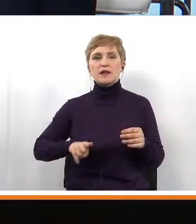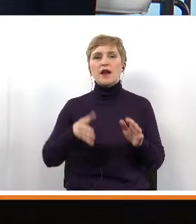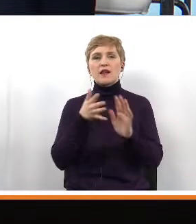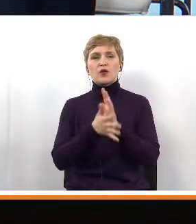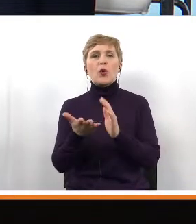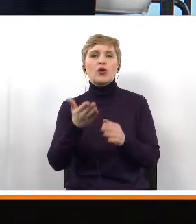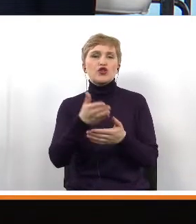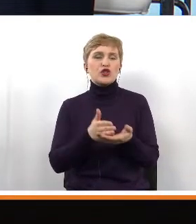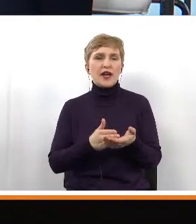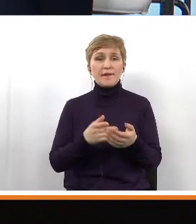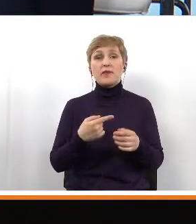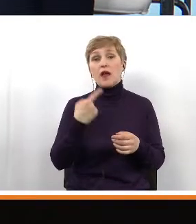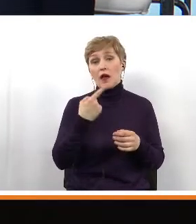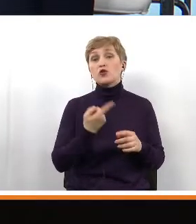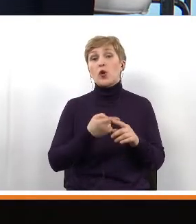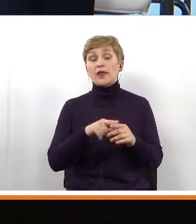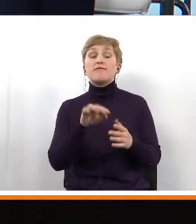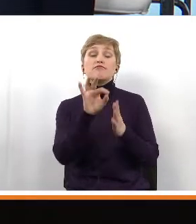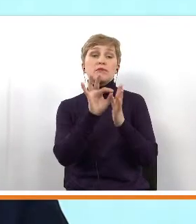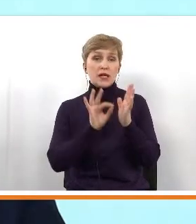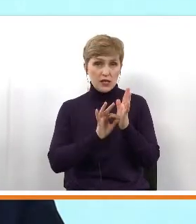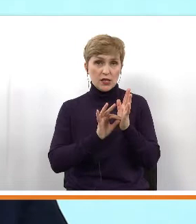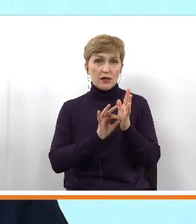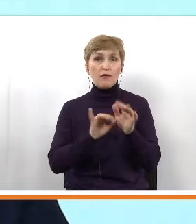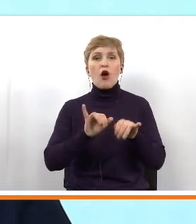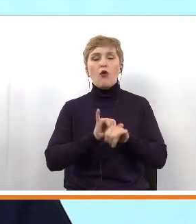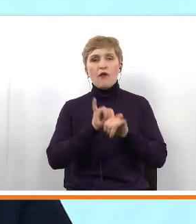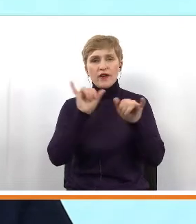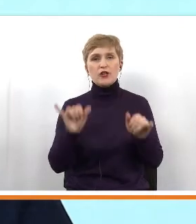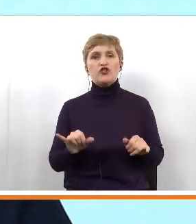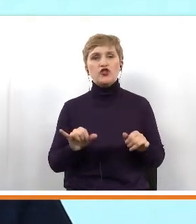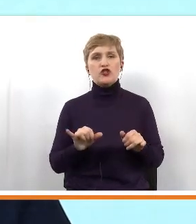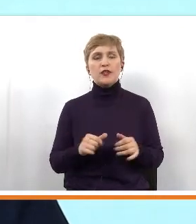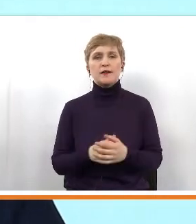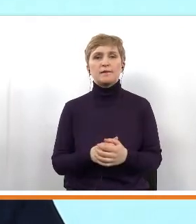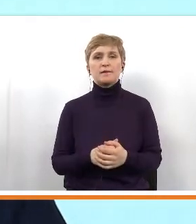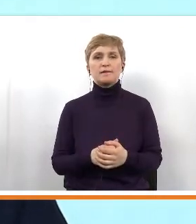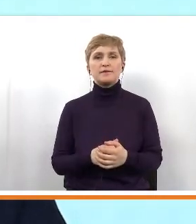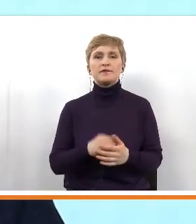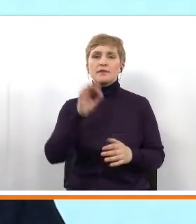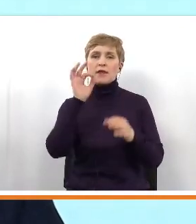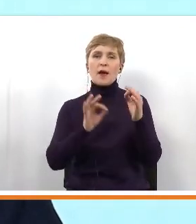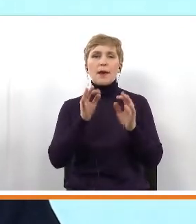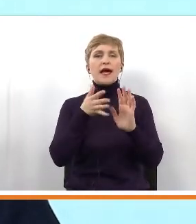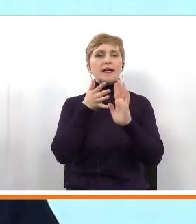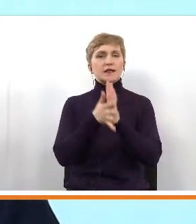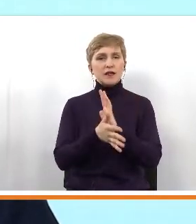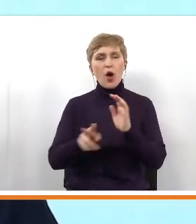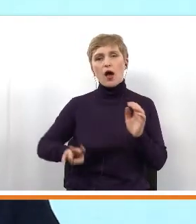Я говорю, что это в принципе увеличение процента расхода на